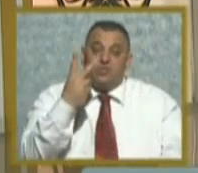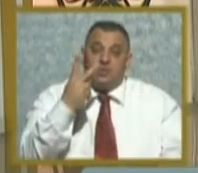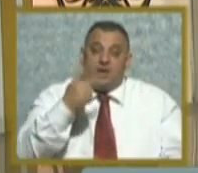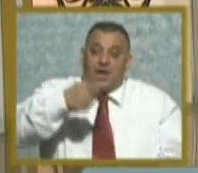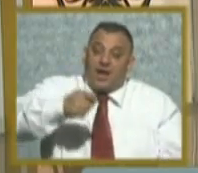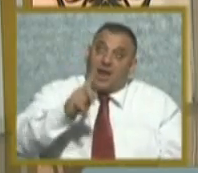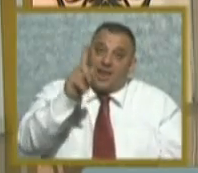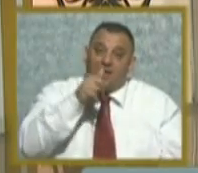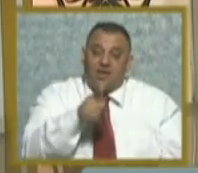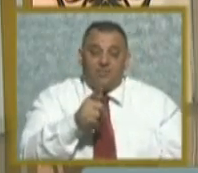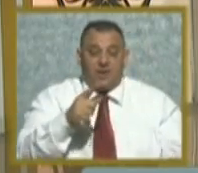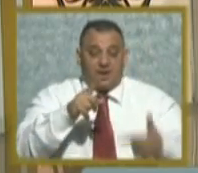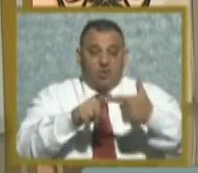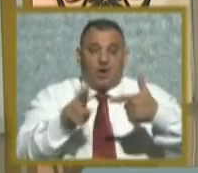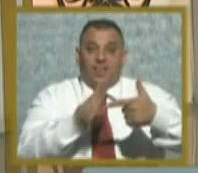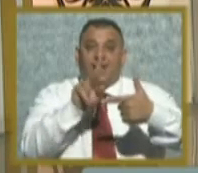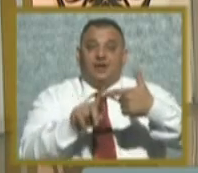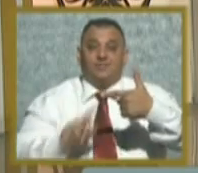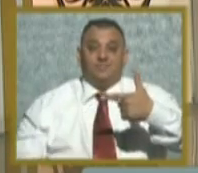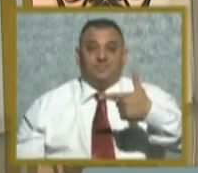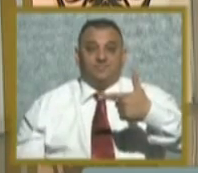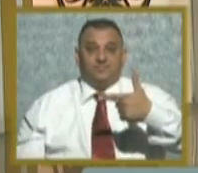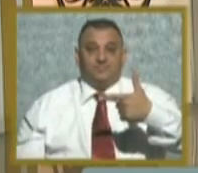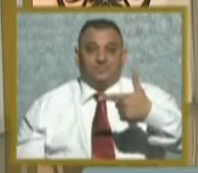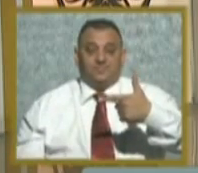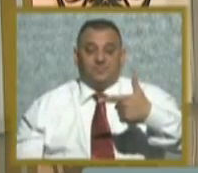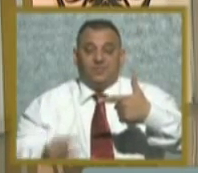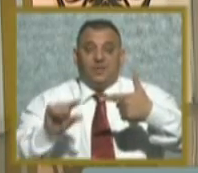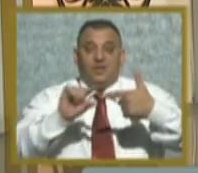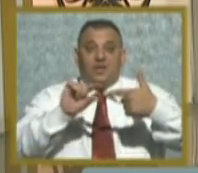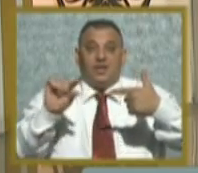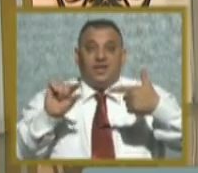طيب. والسؤال الثاني. نعم. بالنسبة